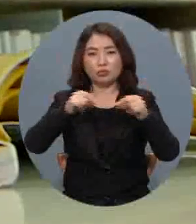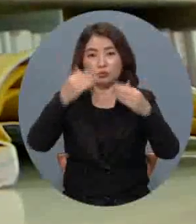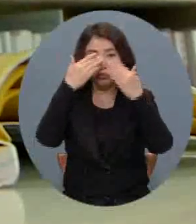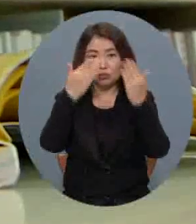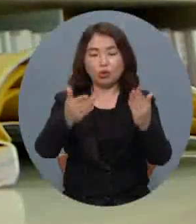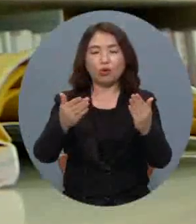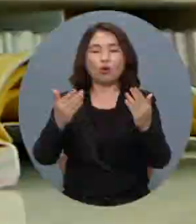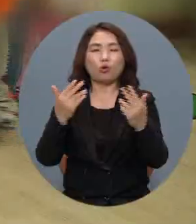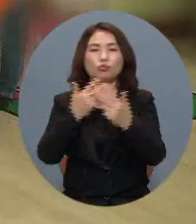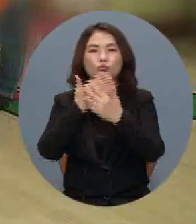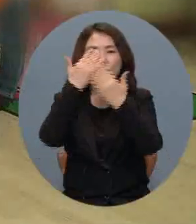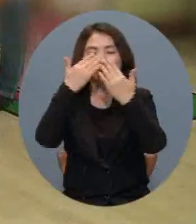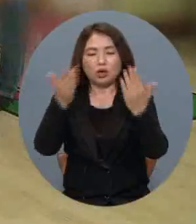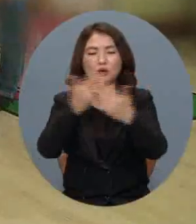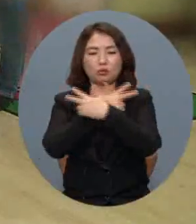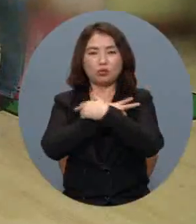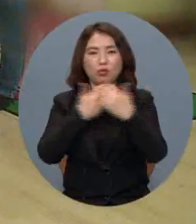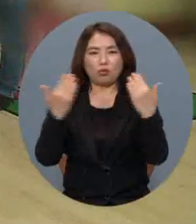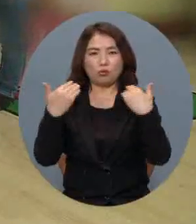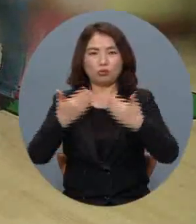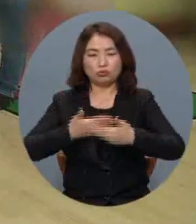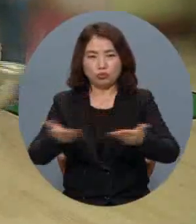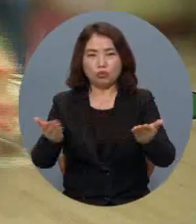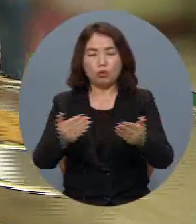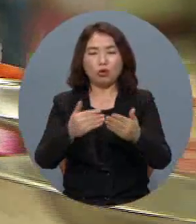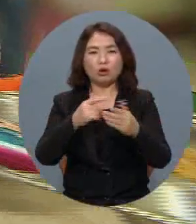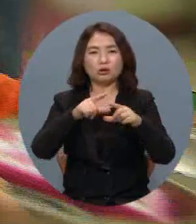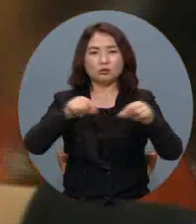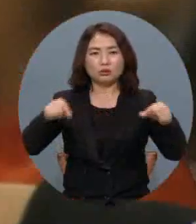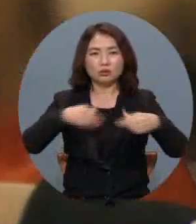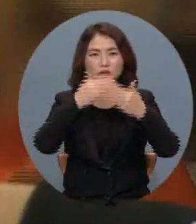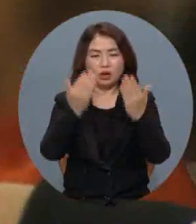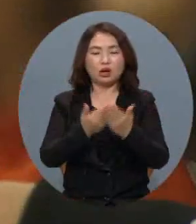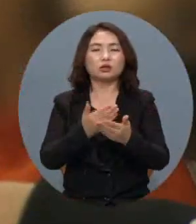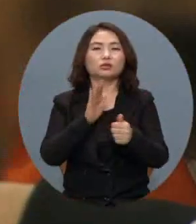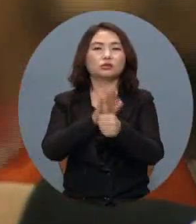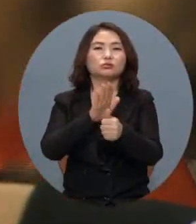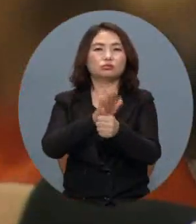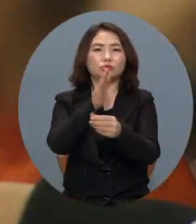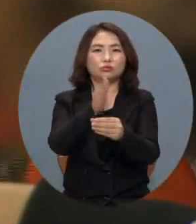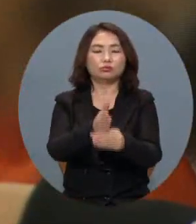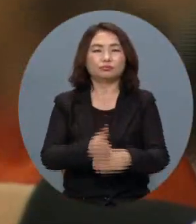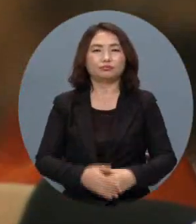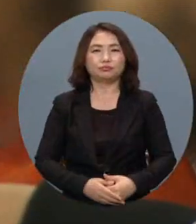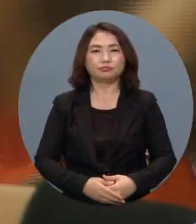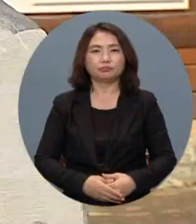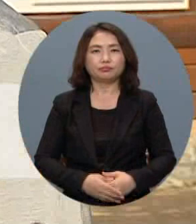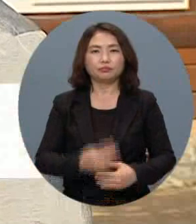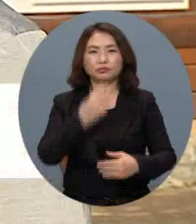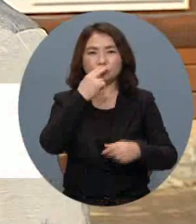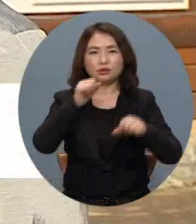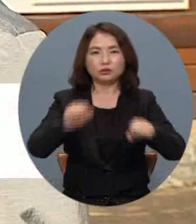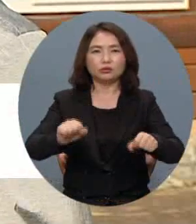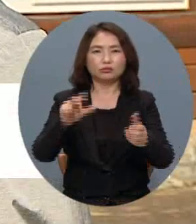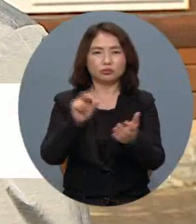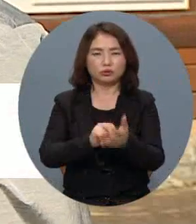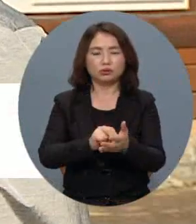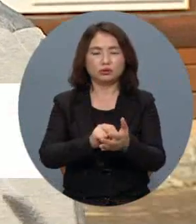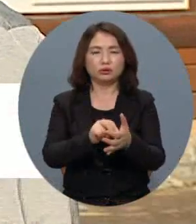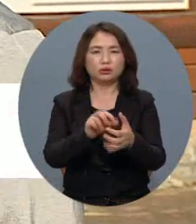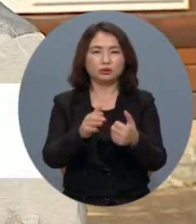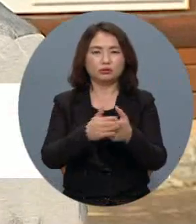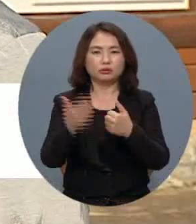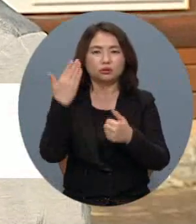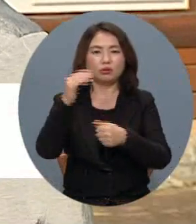무산 교복 사각지대 인 사립 유치원 급식 까지 지원 해 오고 있습니다 생존의 문제였습니다 알아서